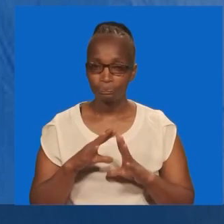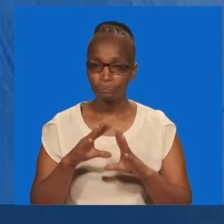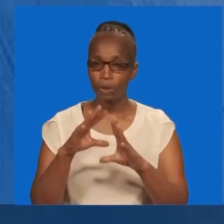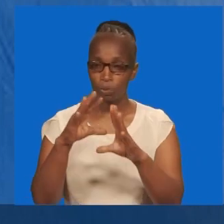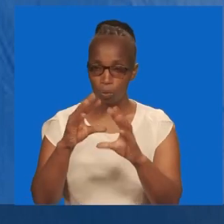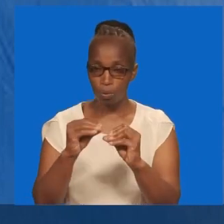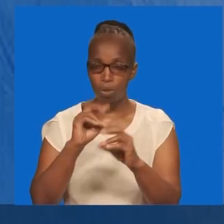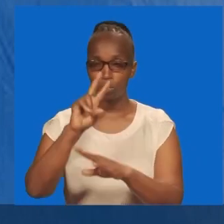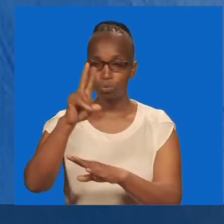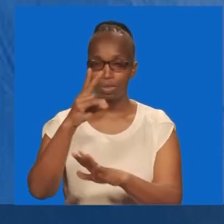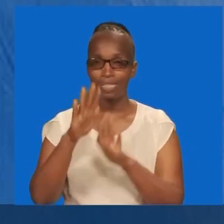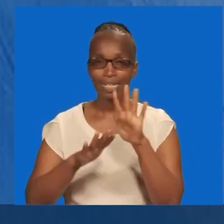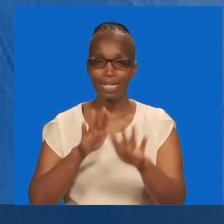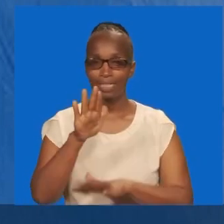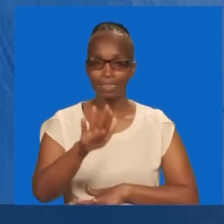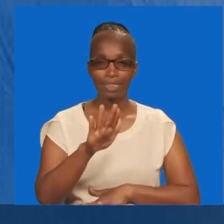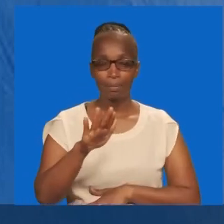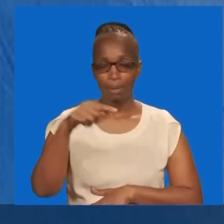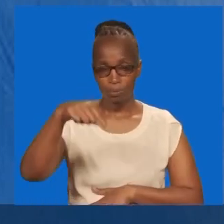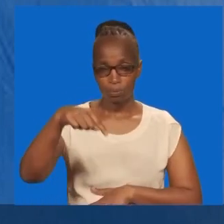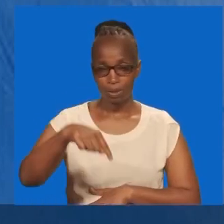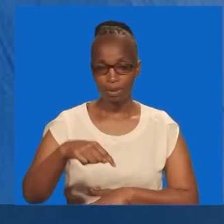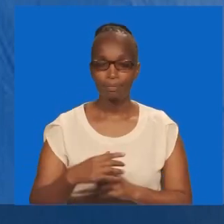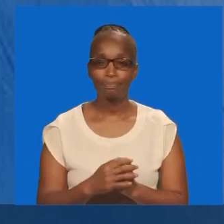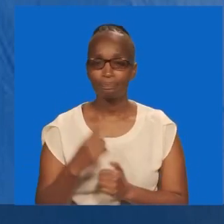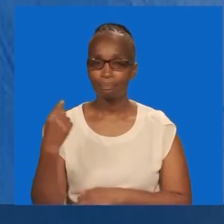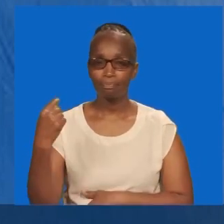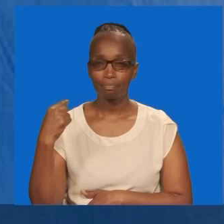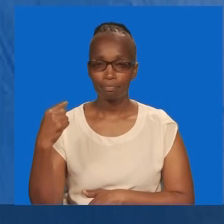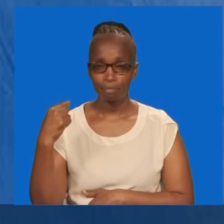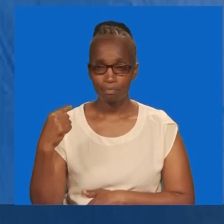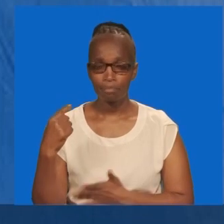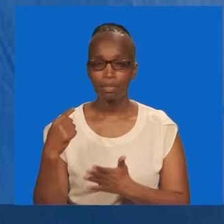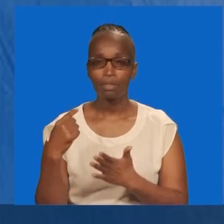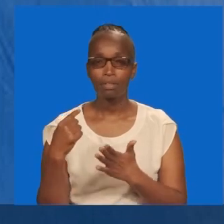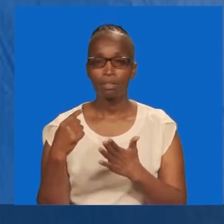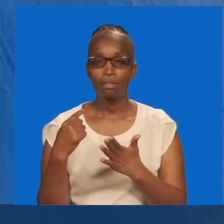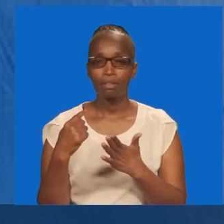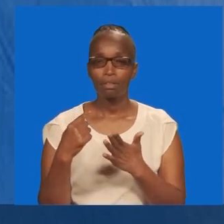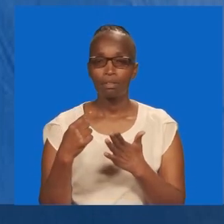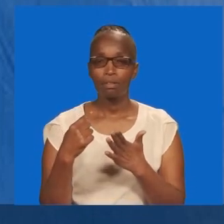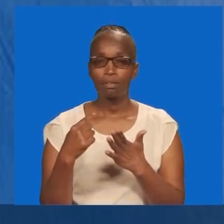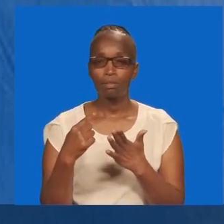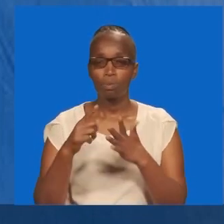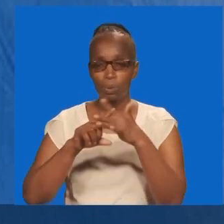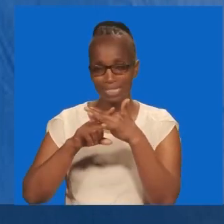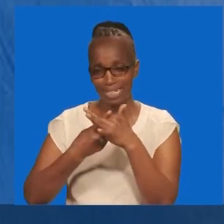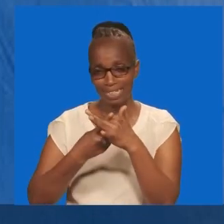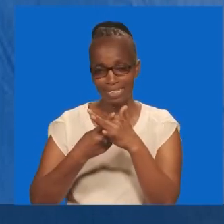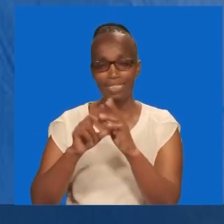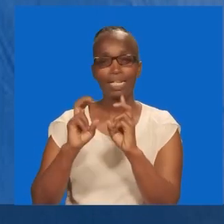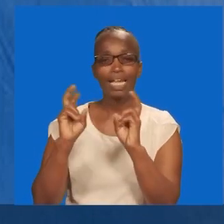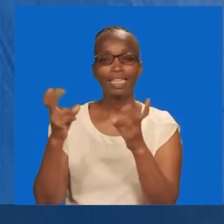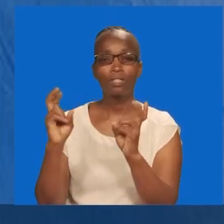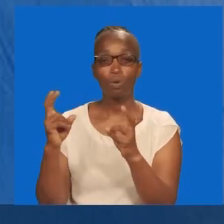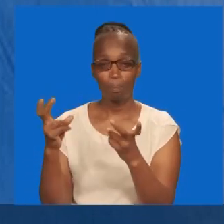ningependa tukaweze kwenda katika hatua ya pili kwa siku ya leo. Jana ambapo tuliweza kuanzisha